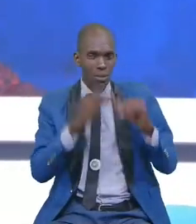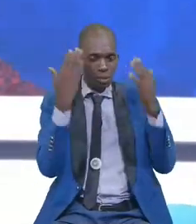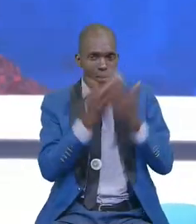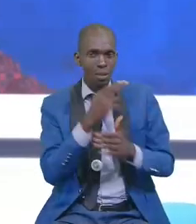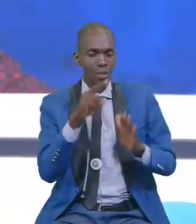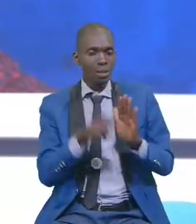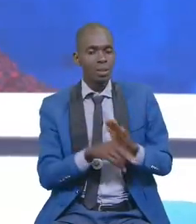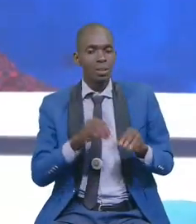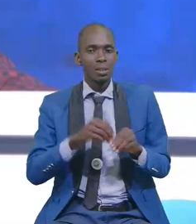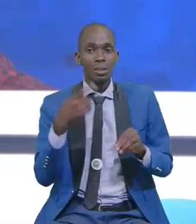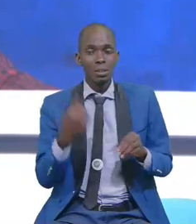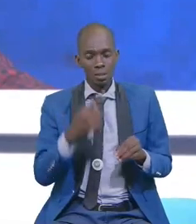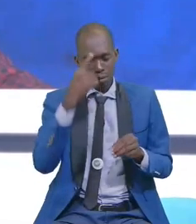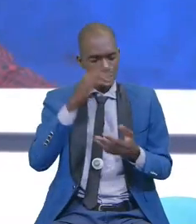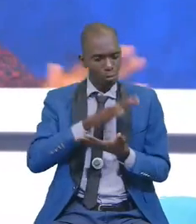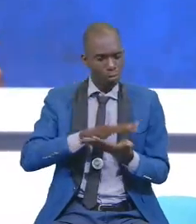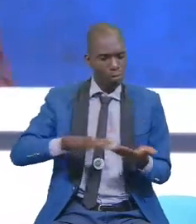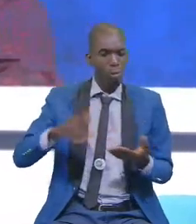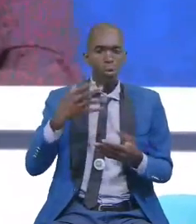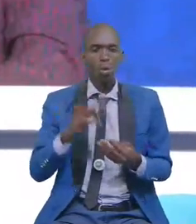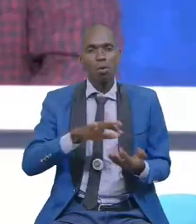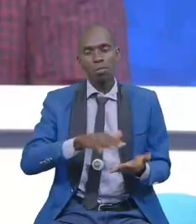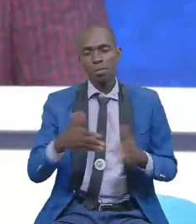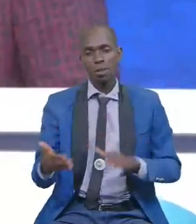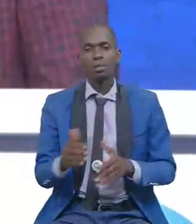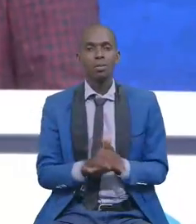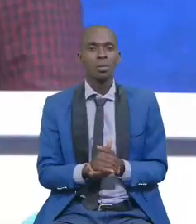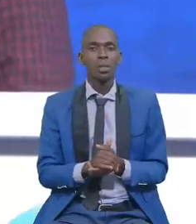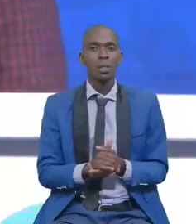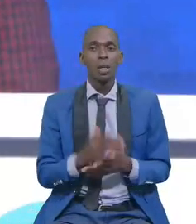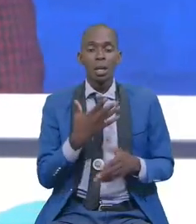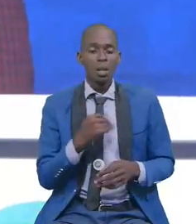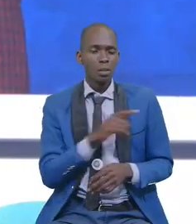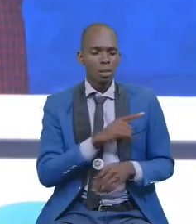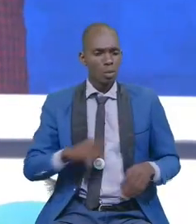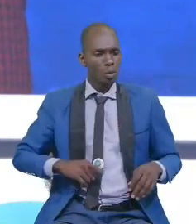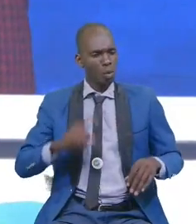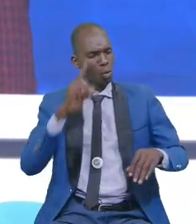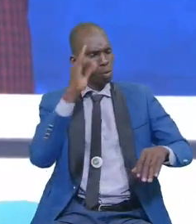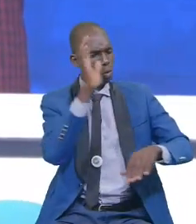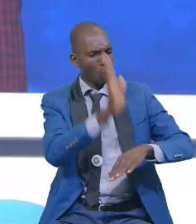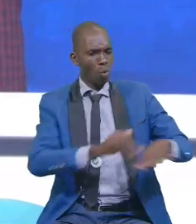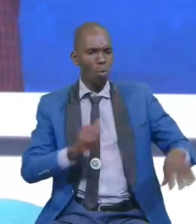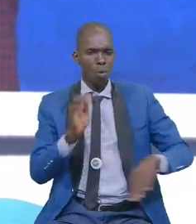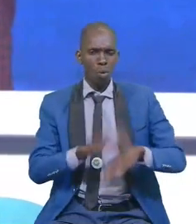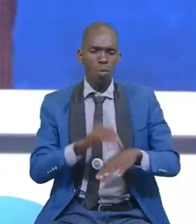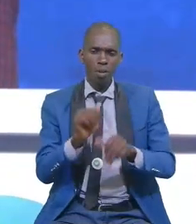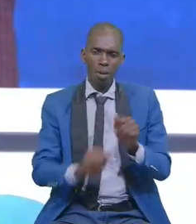Toutes ces personnes-là sont assises dans les ténèbres, l'ombre de la mort. Et Dieu interpelle